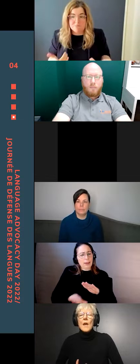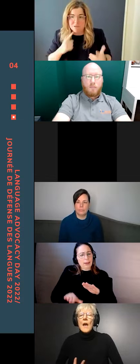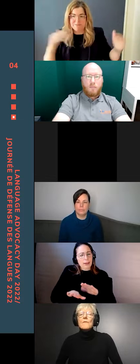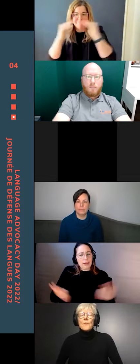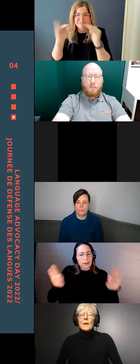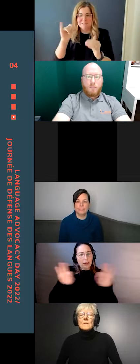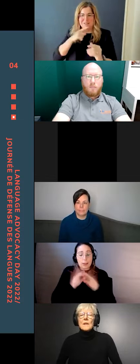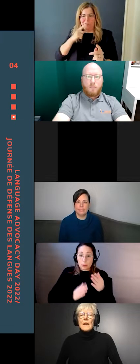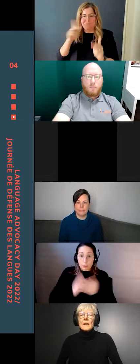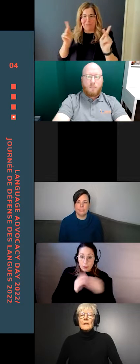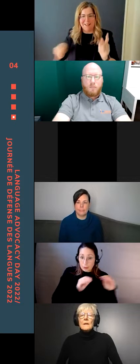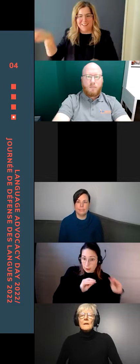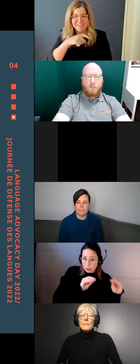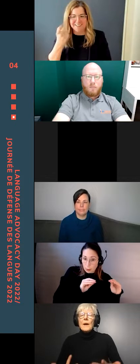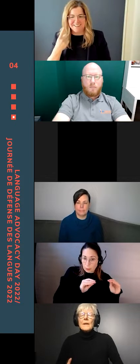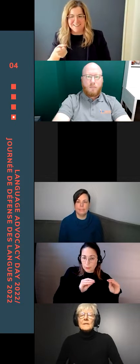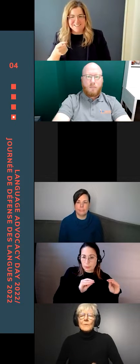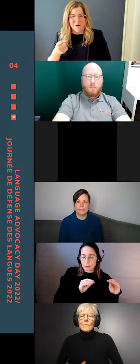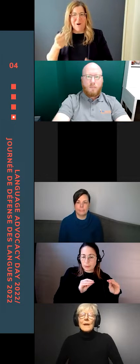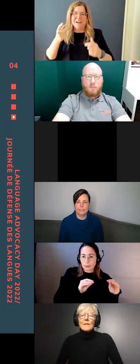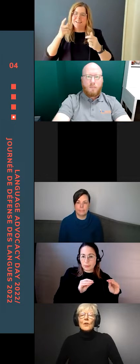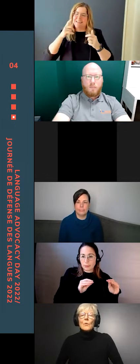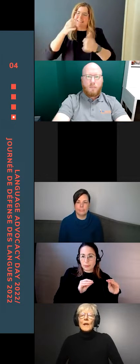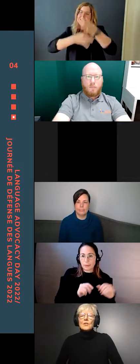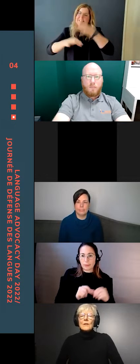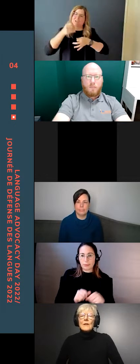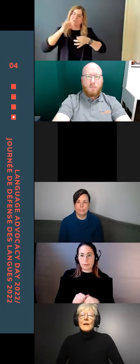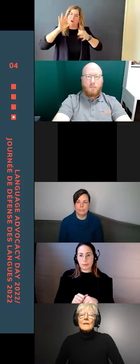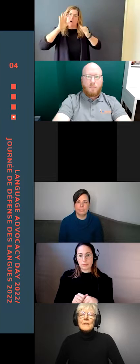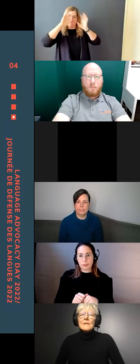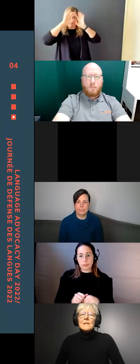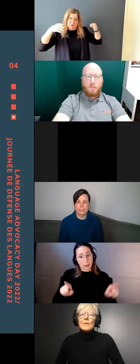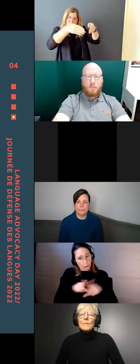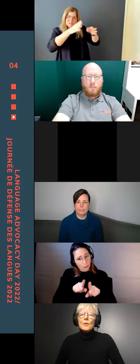de se souvenir que c'est fondamental. On a le droit à l'éducation.